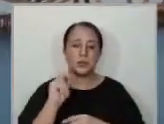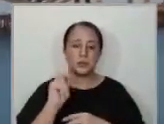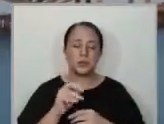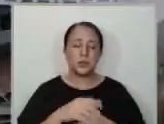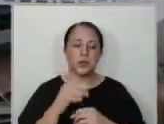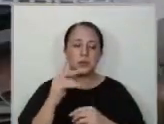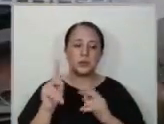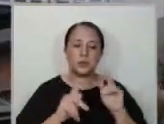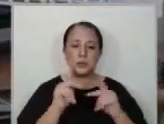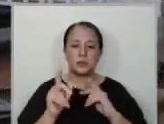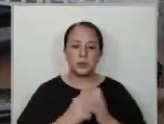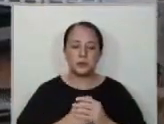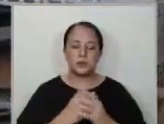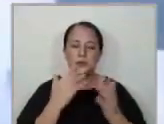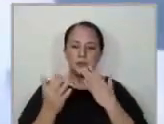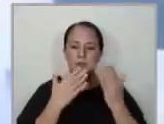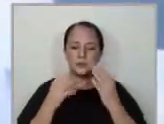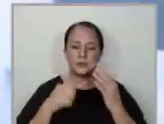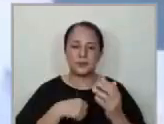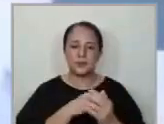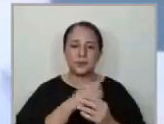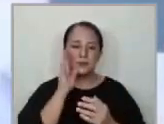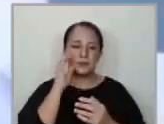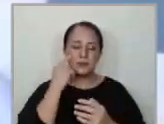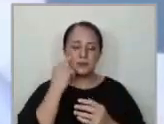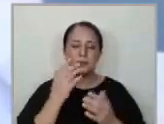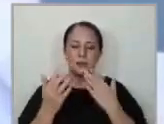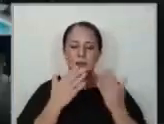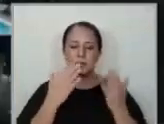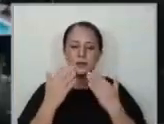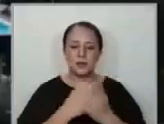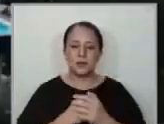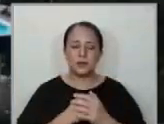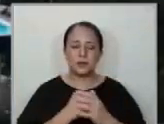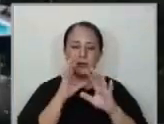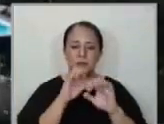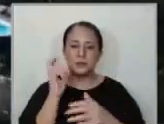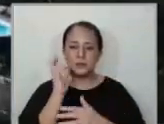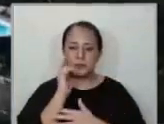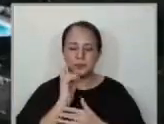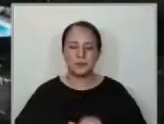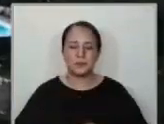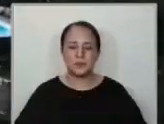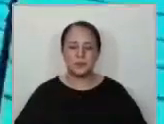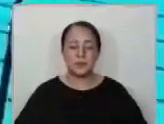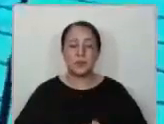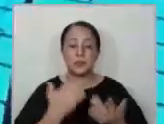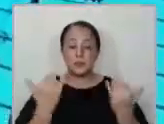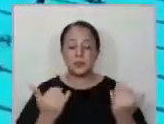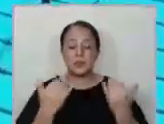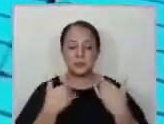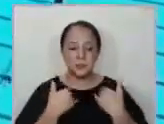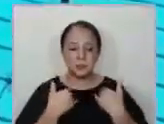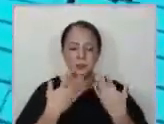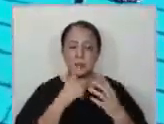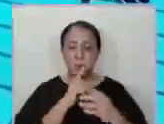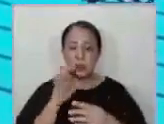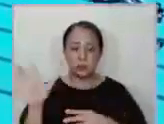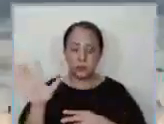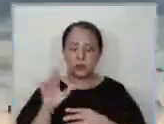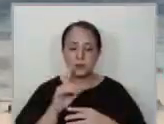ng mga katawhan. Salamat Senator Bongo. Salamat Karadyo President Duterte. Sa ngayon ipinangako ng